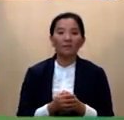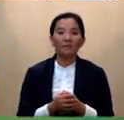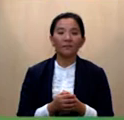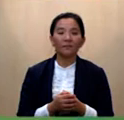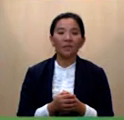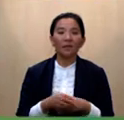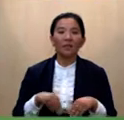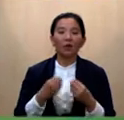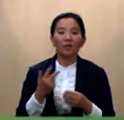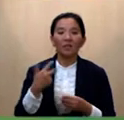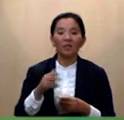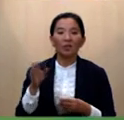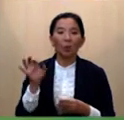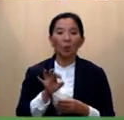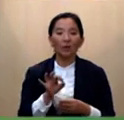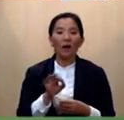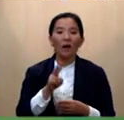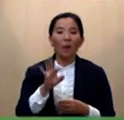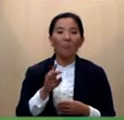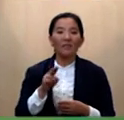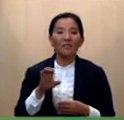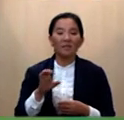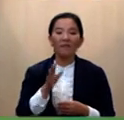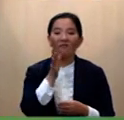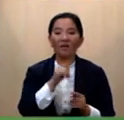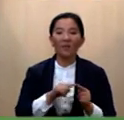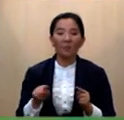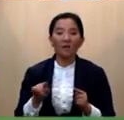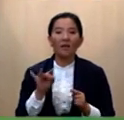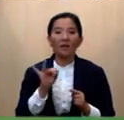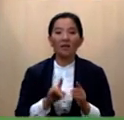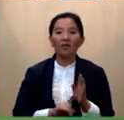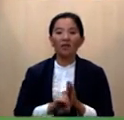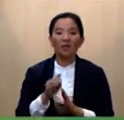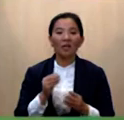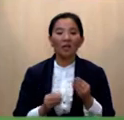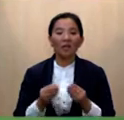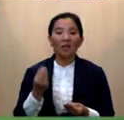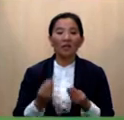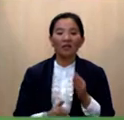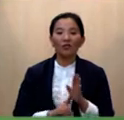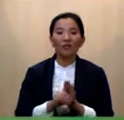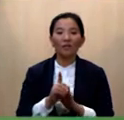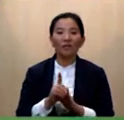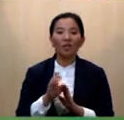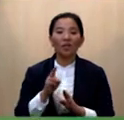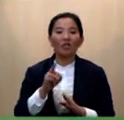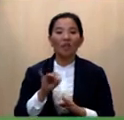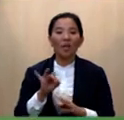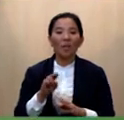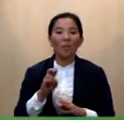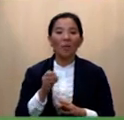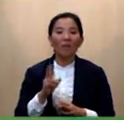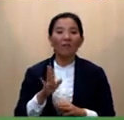30 секунд компенсированного времени а теперь начала игры игра начинается жеребьевки